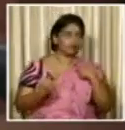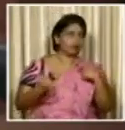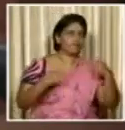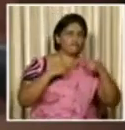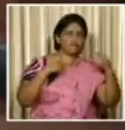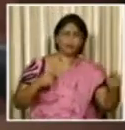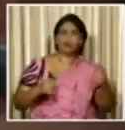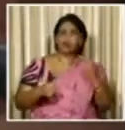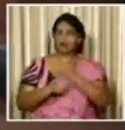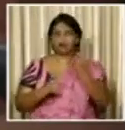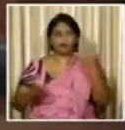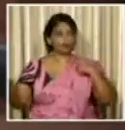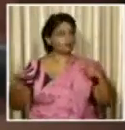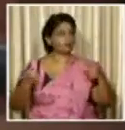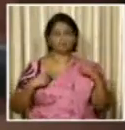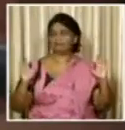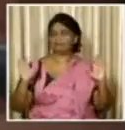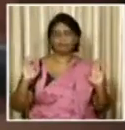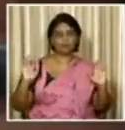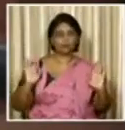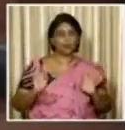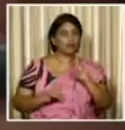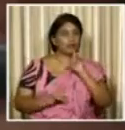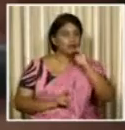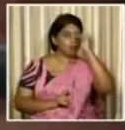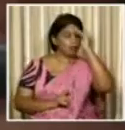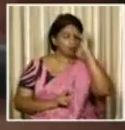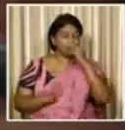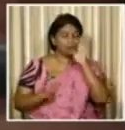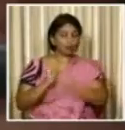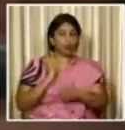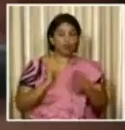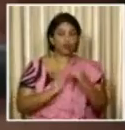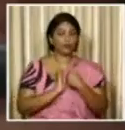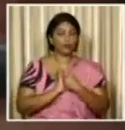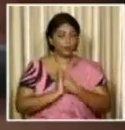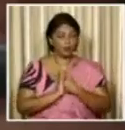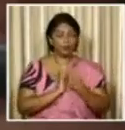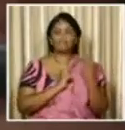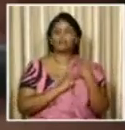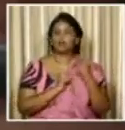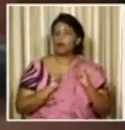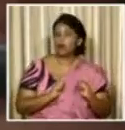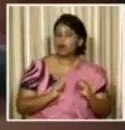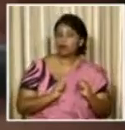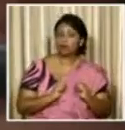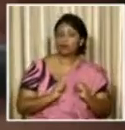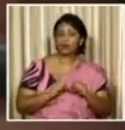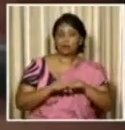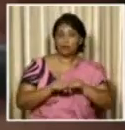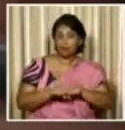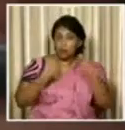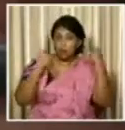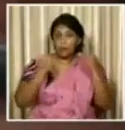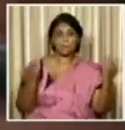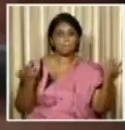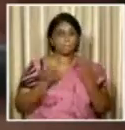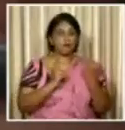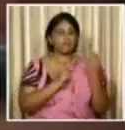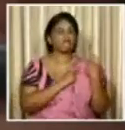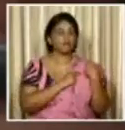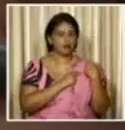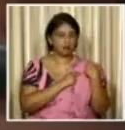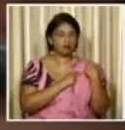kuho, andu kini kuho, nemi. Katana kerja teteh atari nabi anulangganiya wakakimat tiada mukad. Ulangganiya kalau nuheki wakakimat tiada